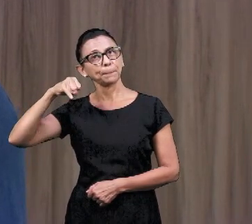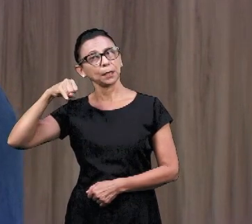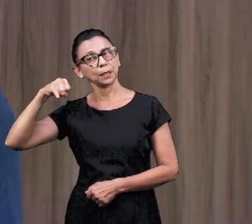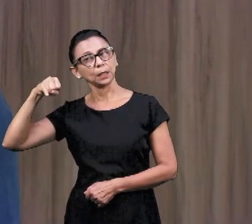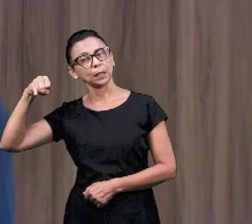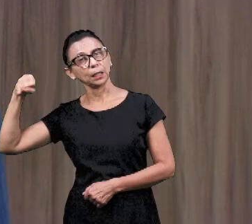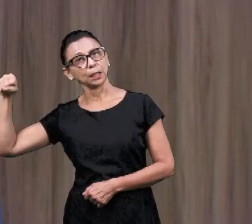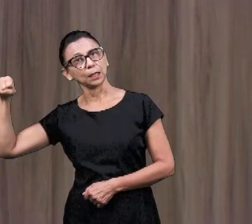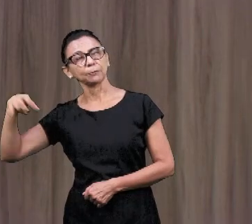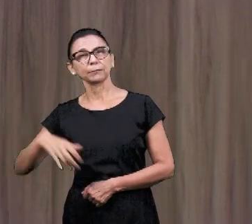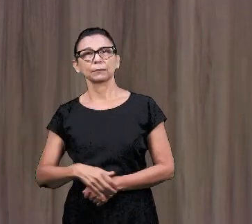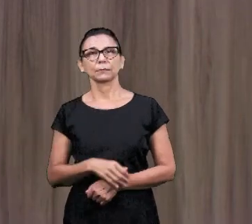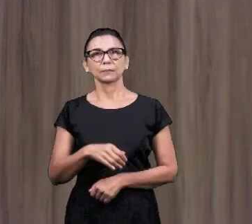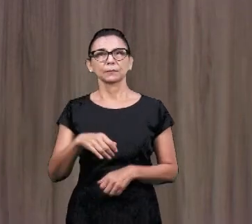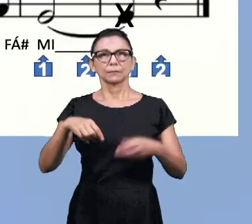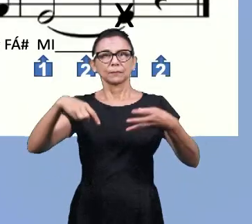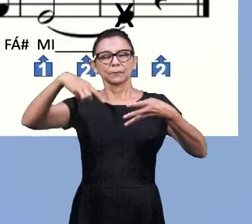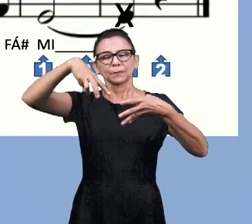mi.